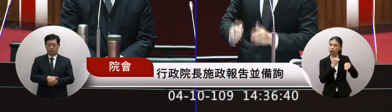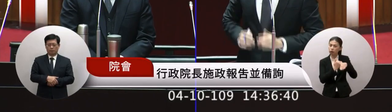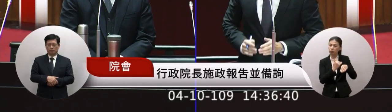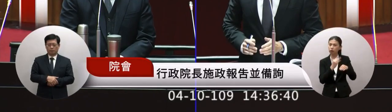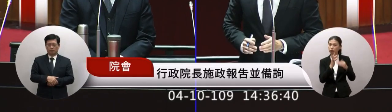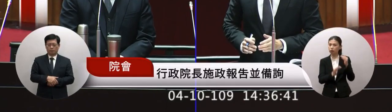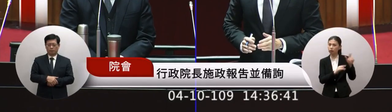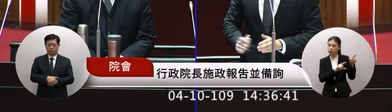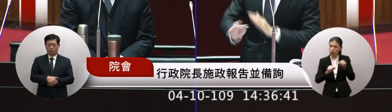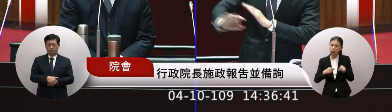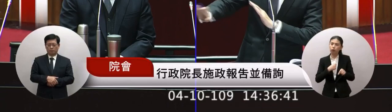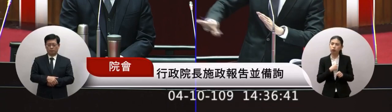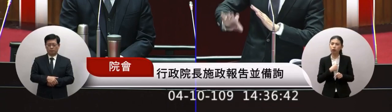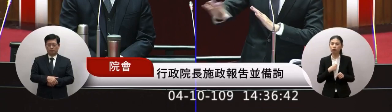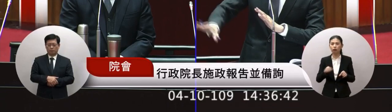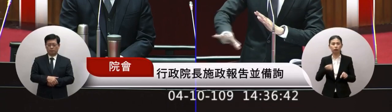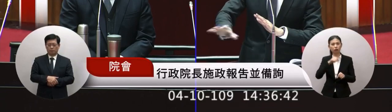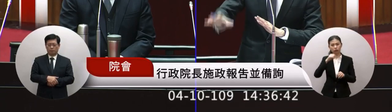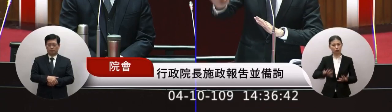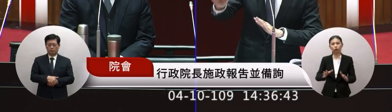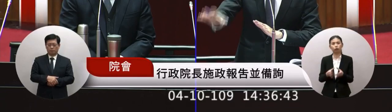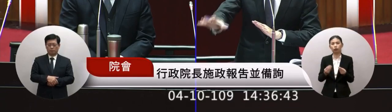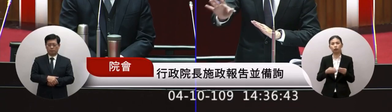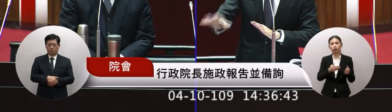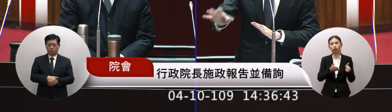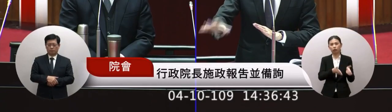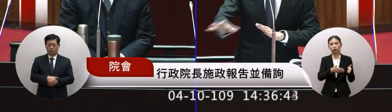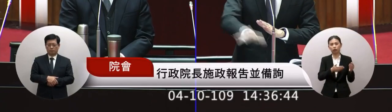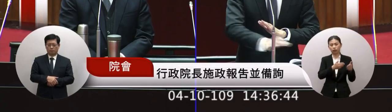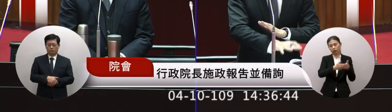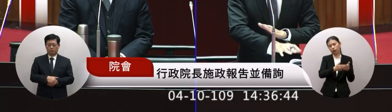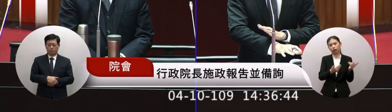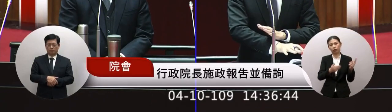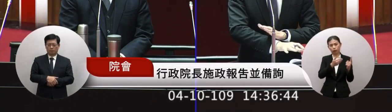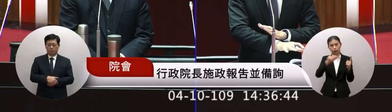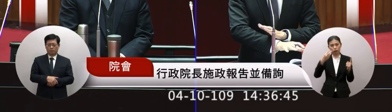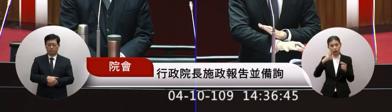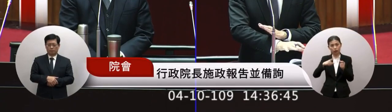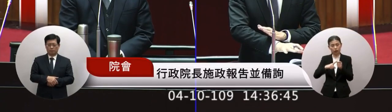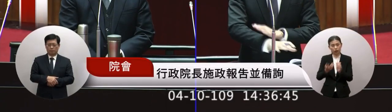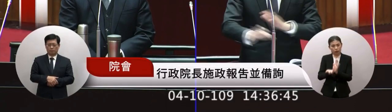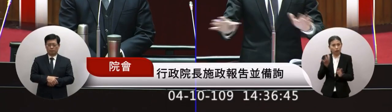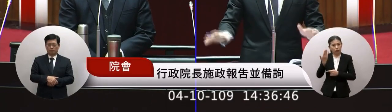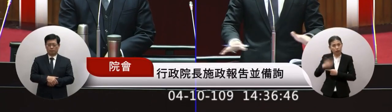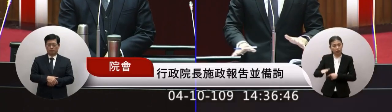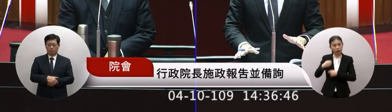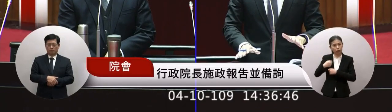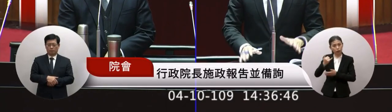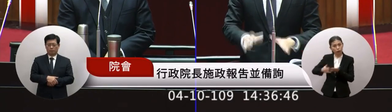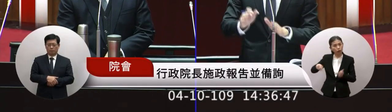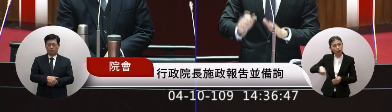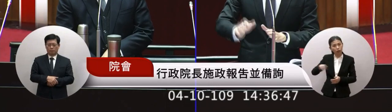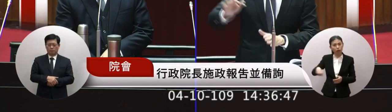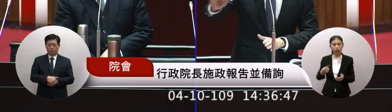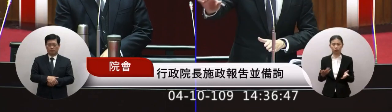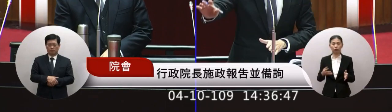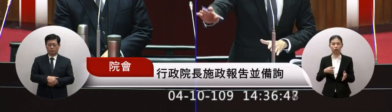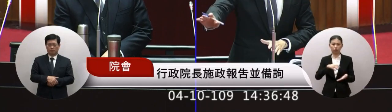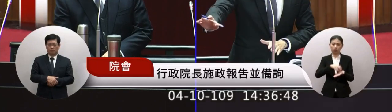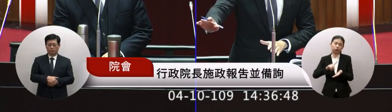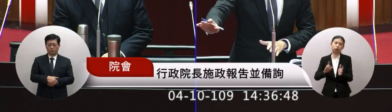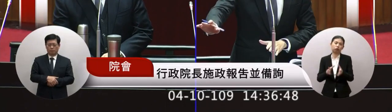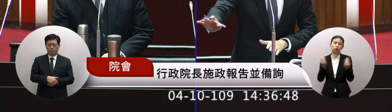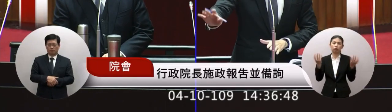惠条件，咱拢唔免对中国，尤其1993年进前过身的这些农民伯伯是唔免的。所以讲，我讲这就是